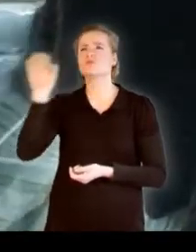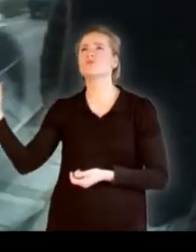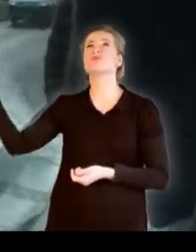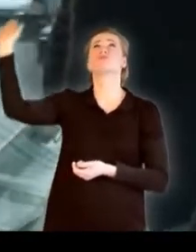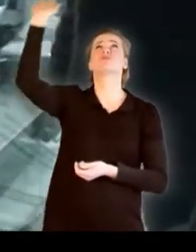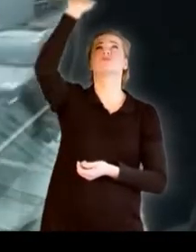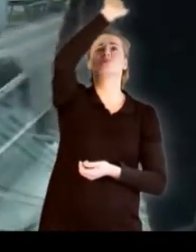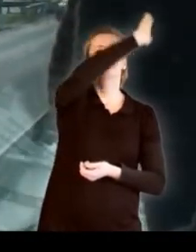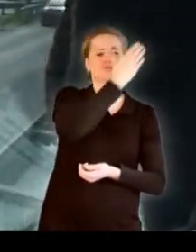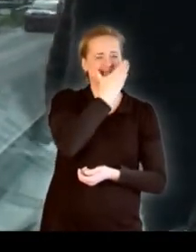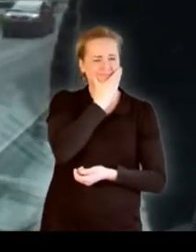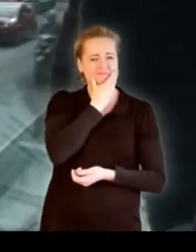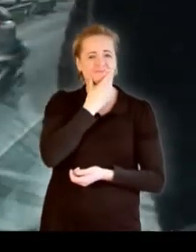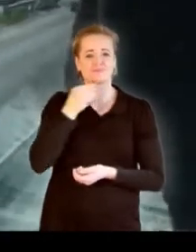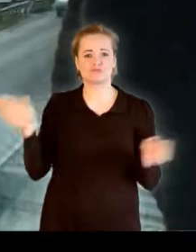Ten aukštai